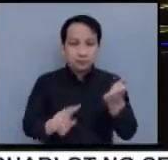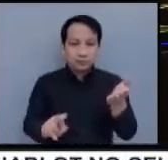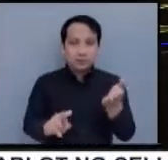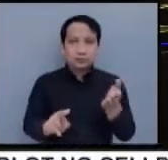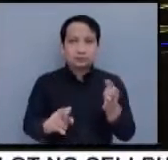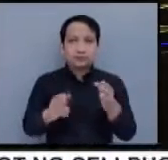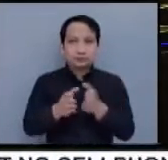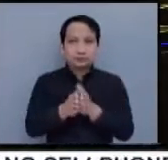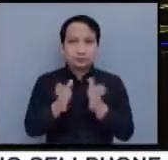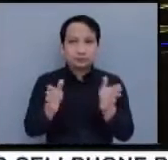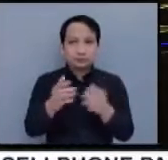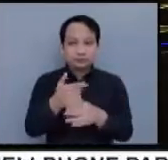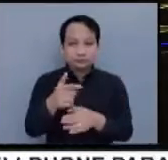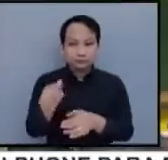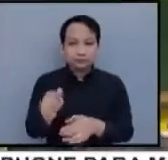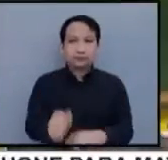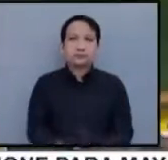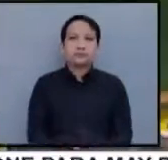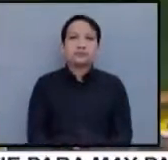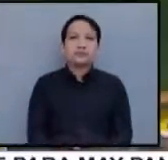General Assembly.